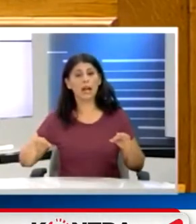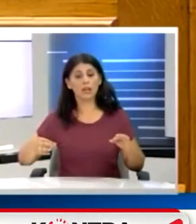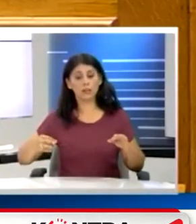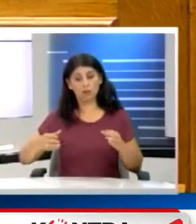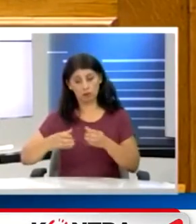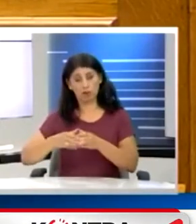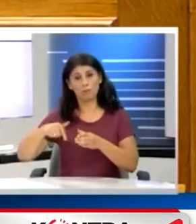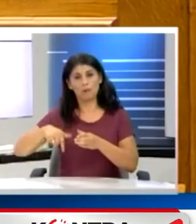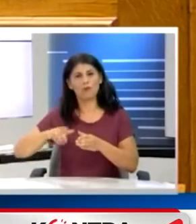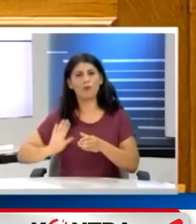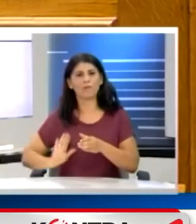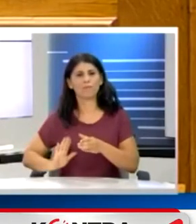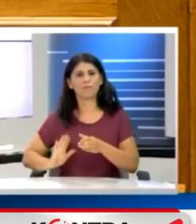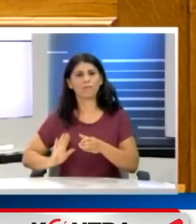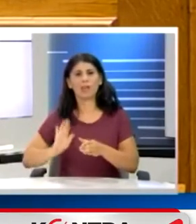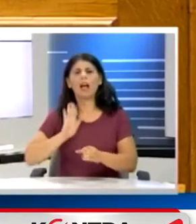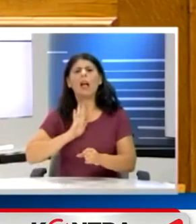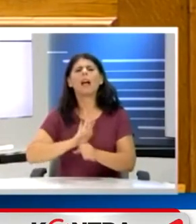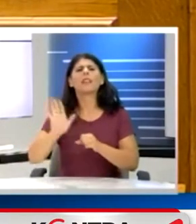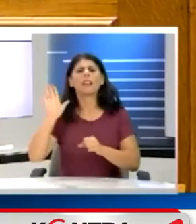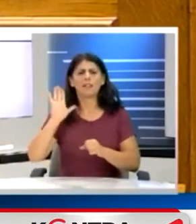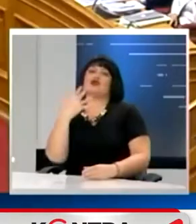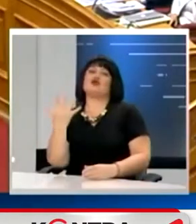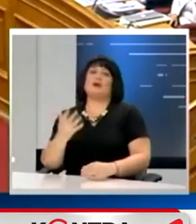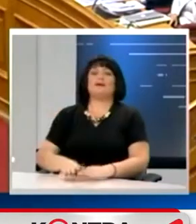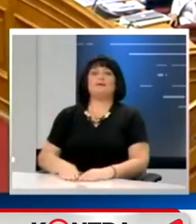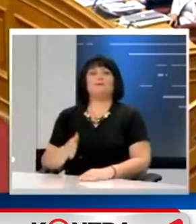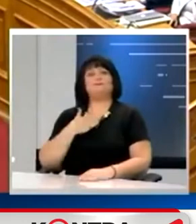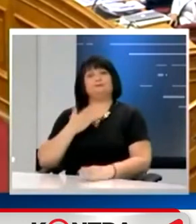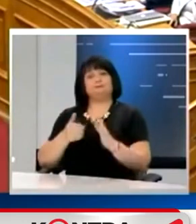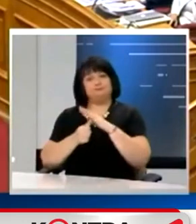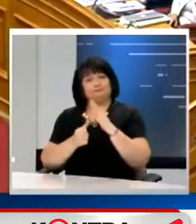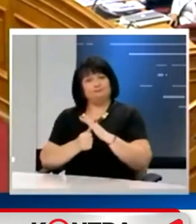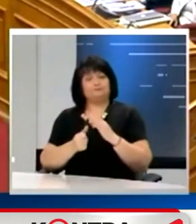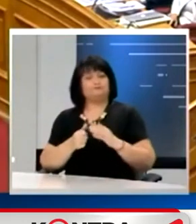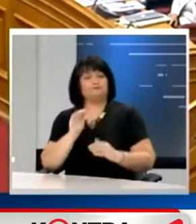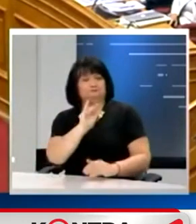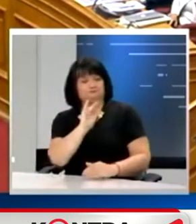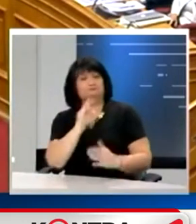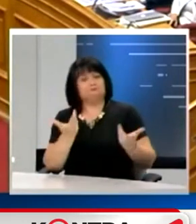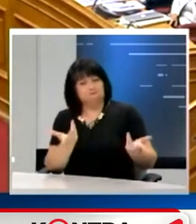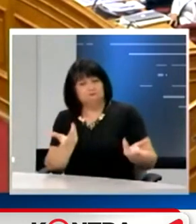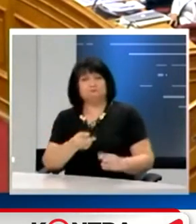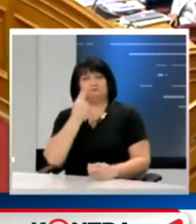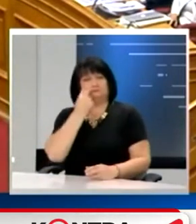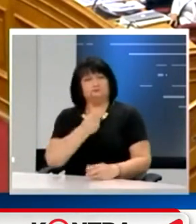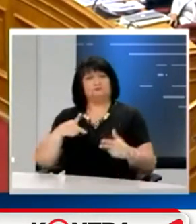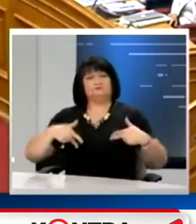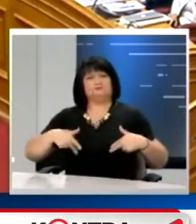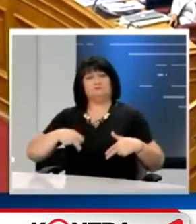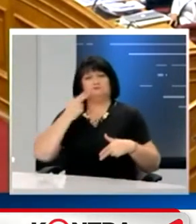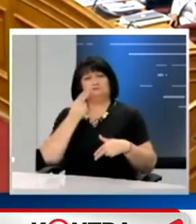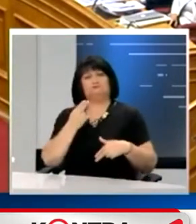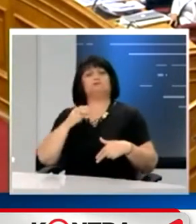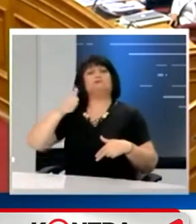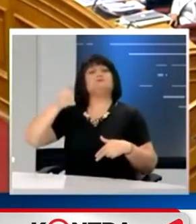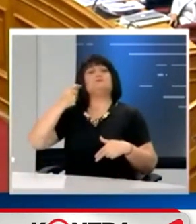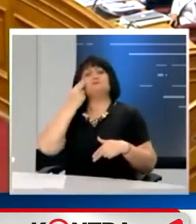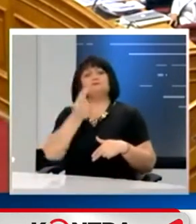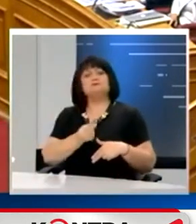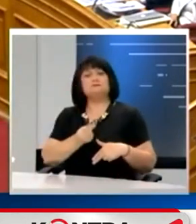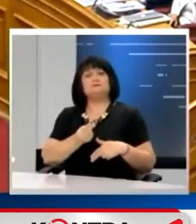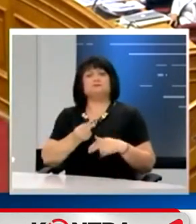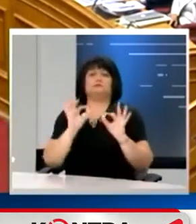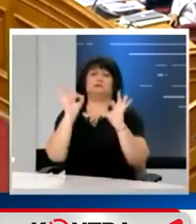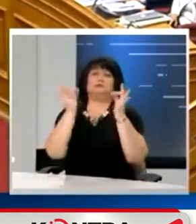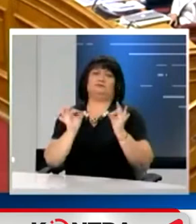τομέα αυτό. Σαν να μην έφταναν οι 52 γενικοί γραμματείς που διαλύσατε. Θα συμφωνήσουμε ότι τα πρώτα δείγματα γραφής μιας κυβέρνησης